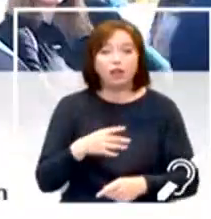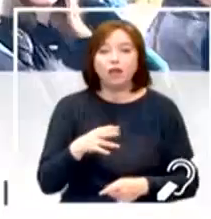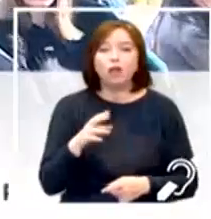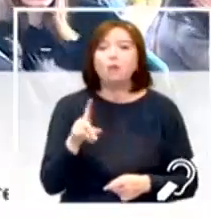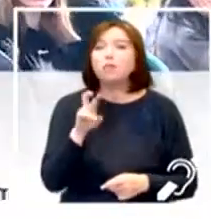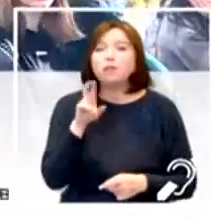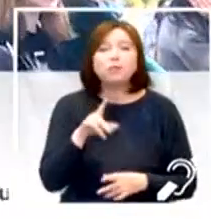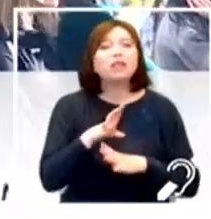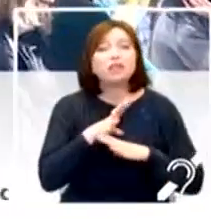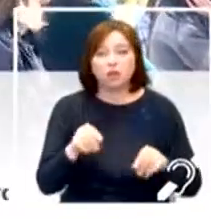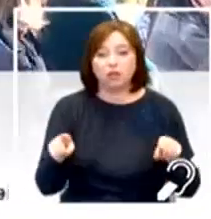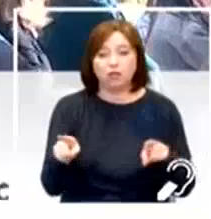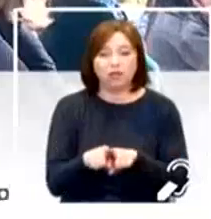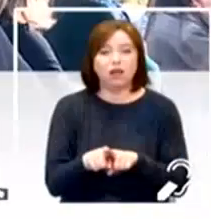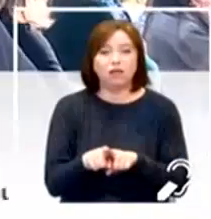fi atâtea